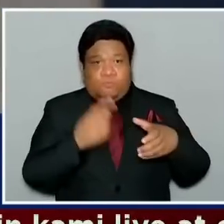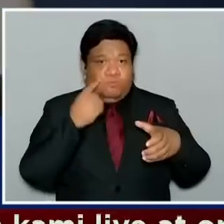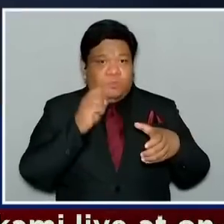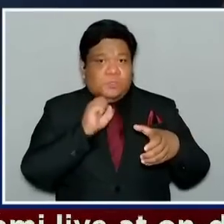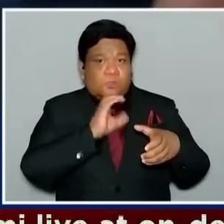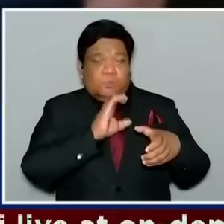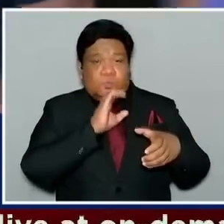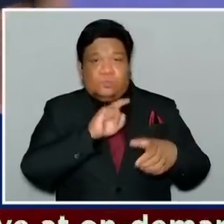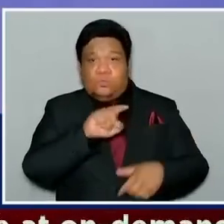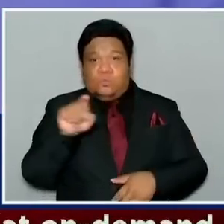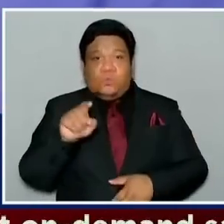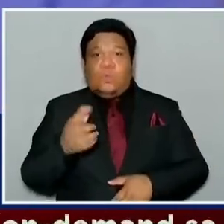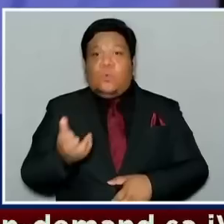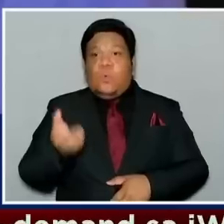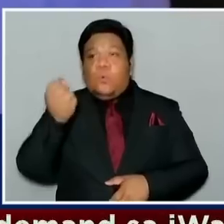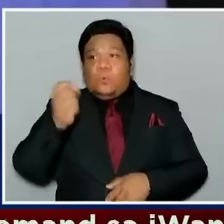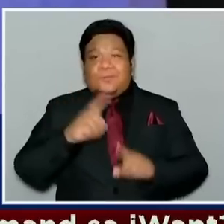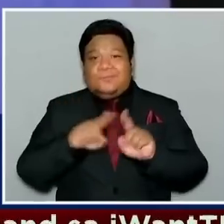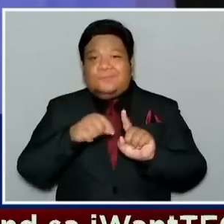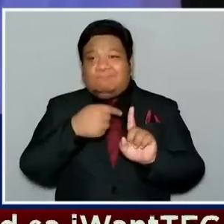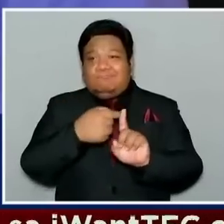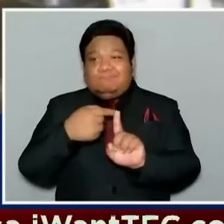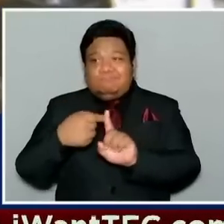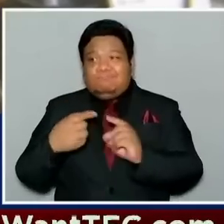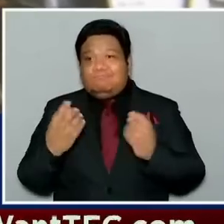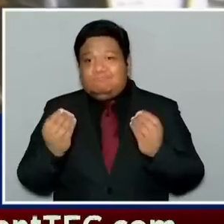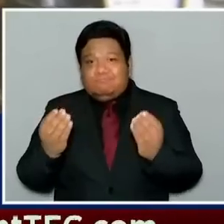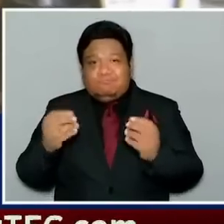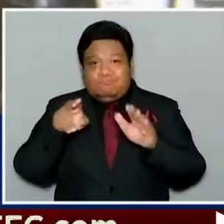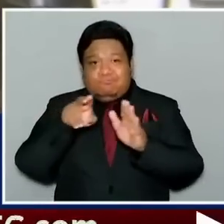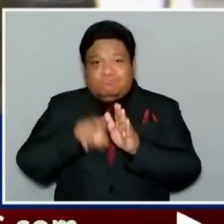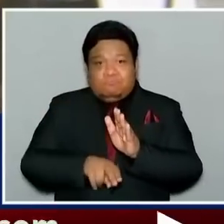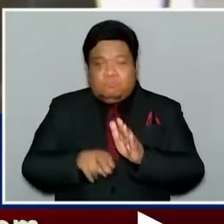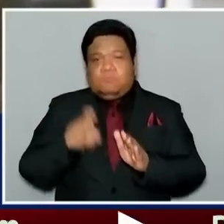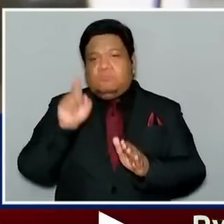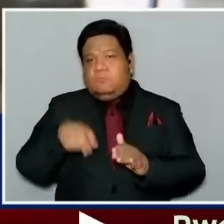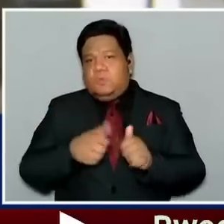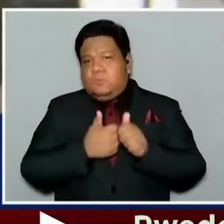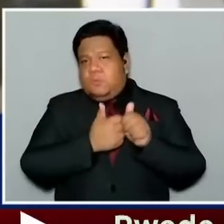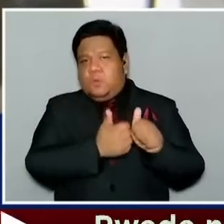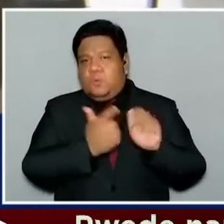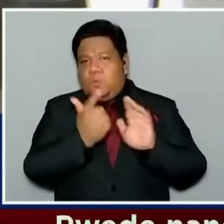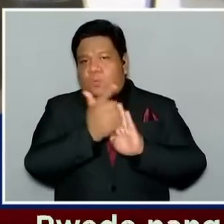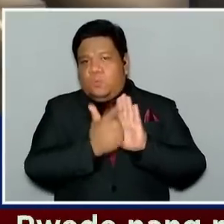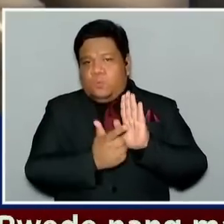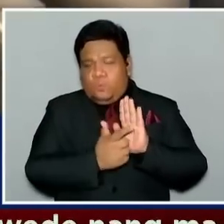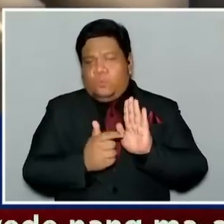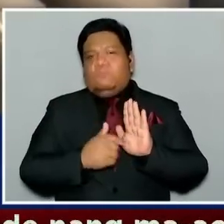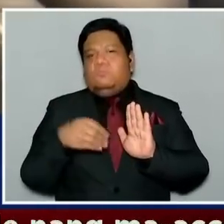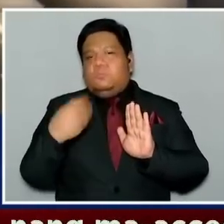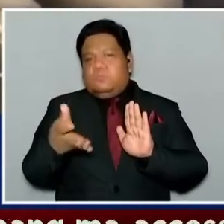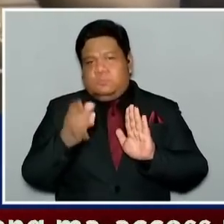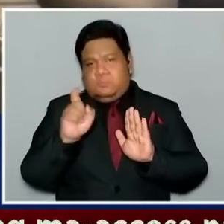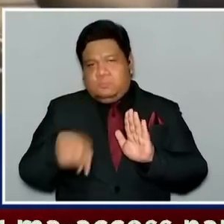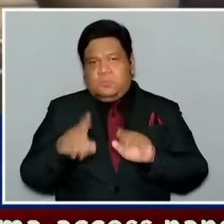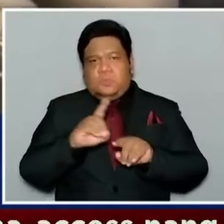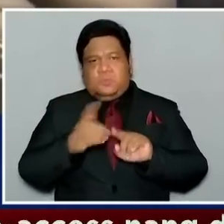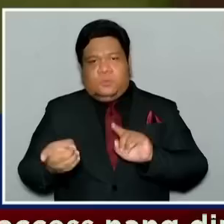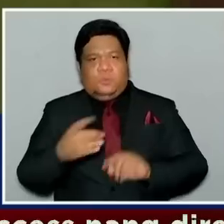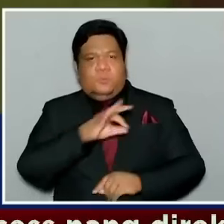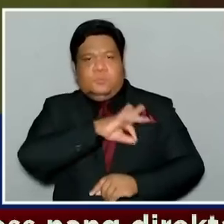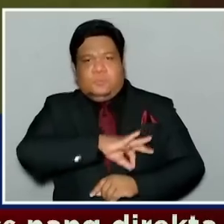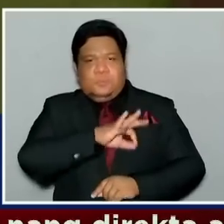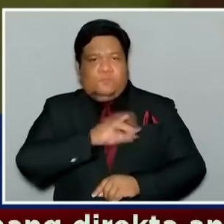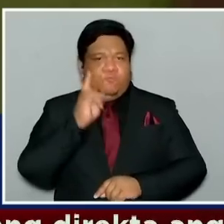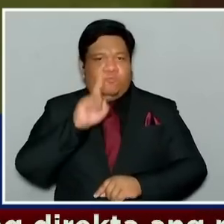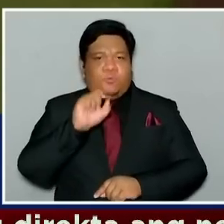may-ari ng punerarya at libingan sa buong bansa, dapat sundin ang batas at ibigay ang nauukol na benepisyo ng mga